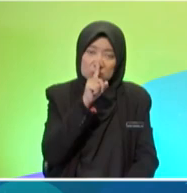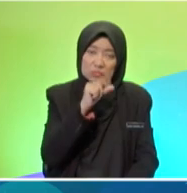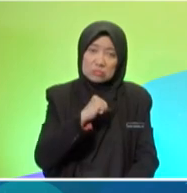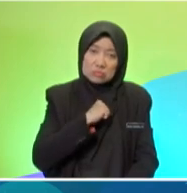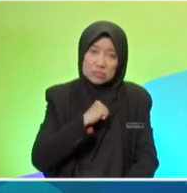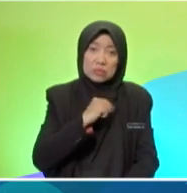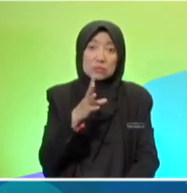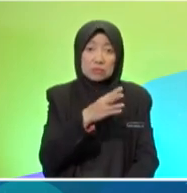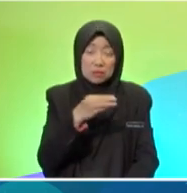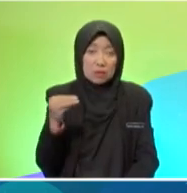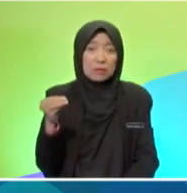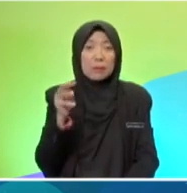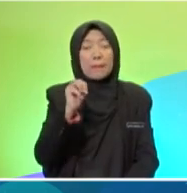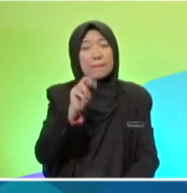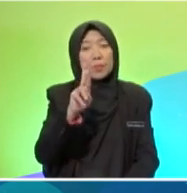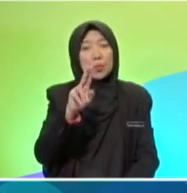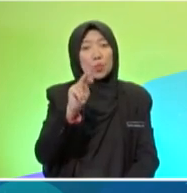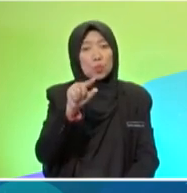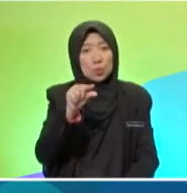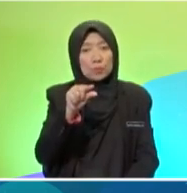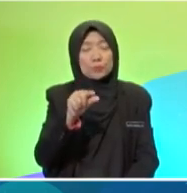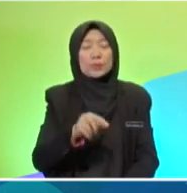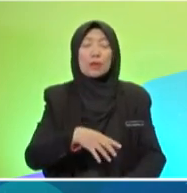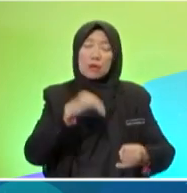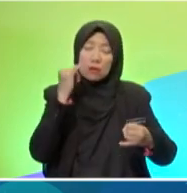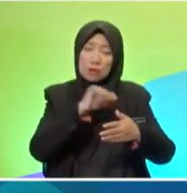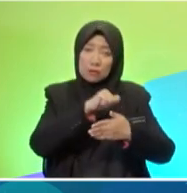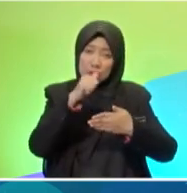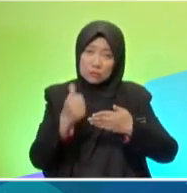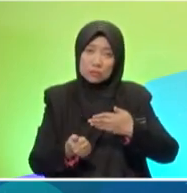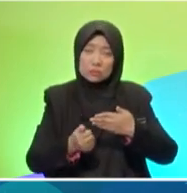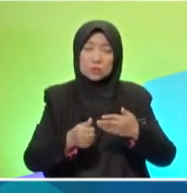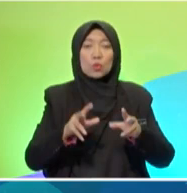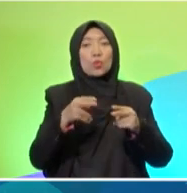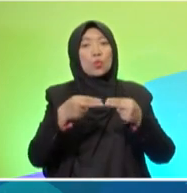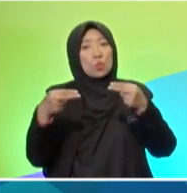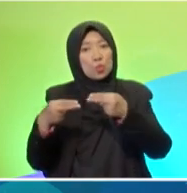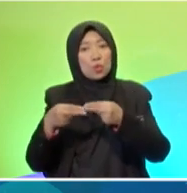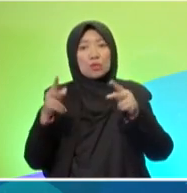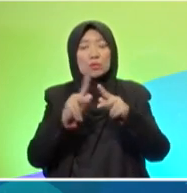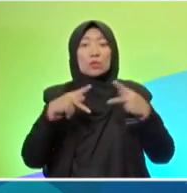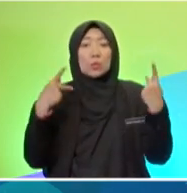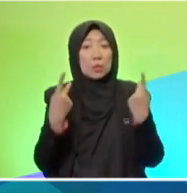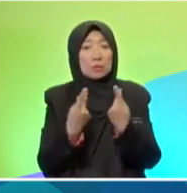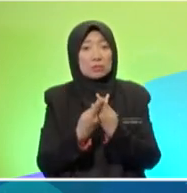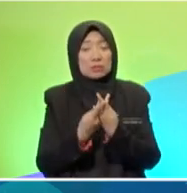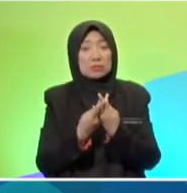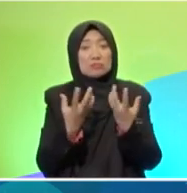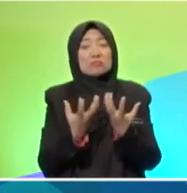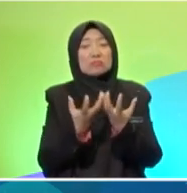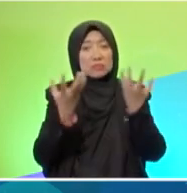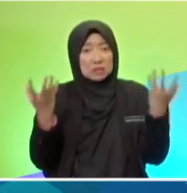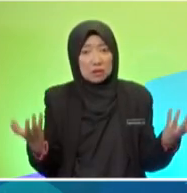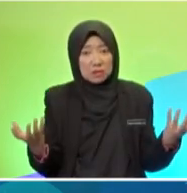akibatnya hubungan sarana keluarganya menjadi dagang yang harus